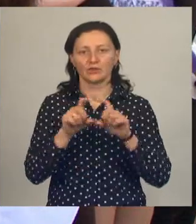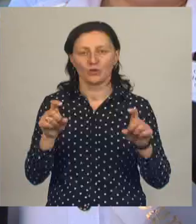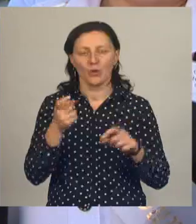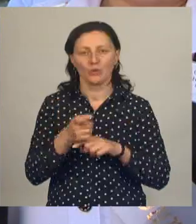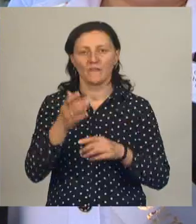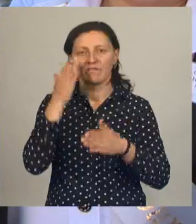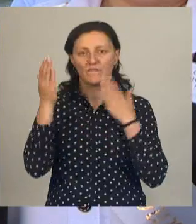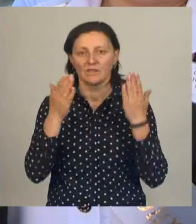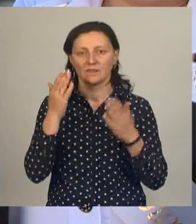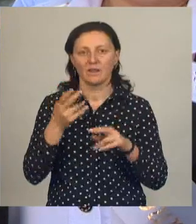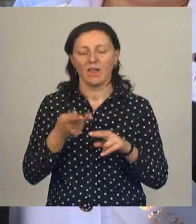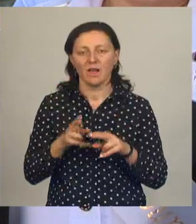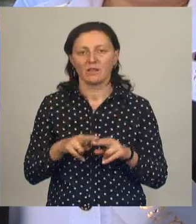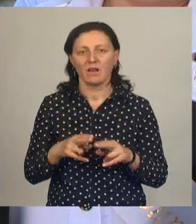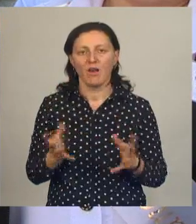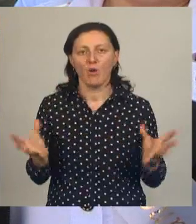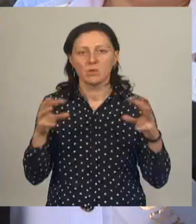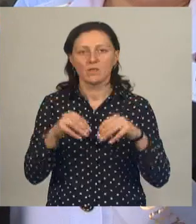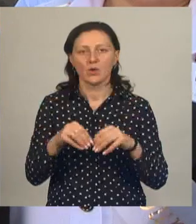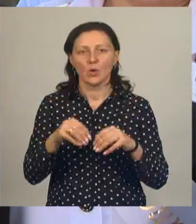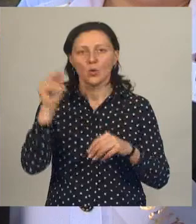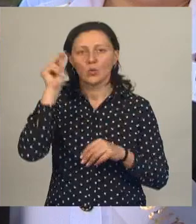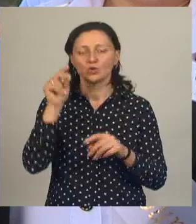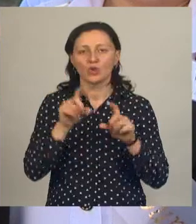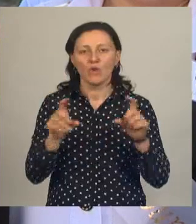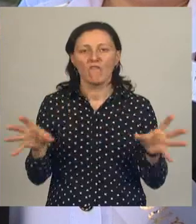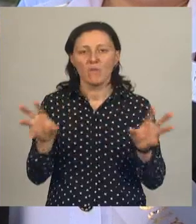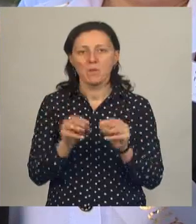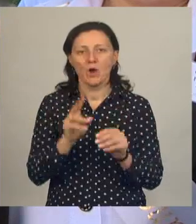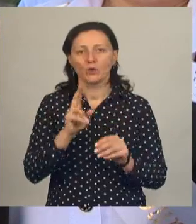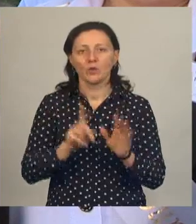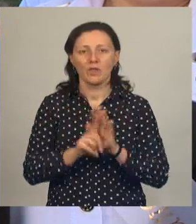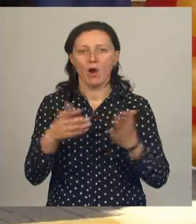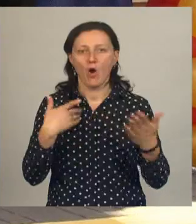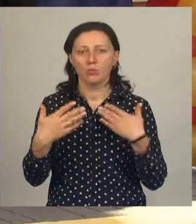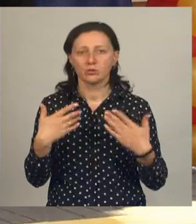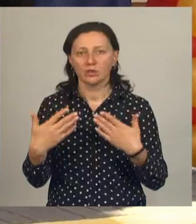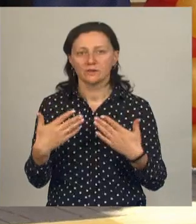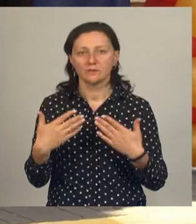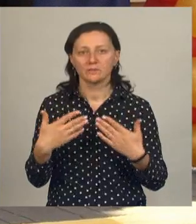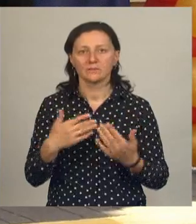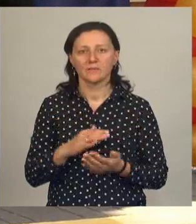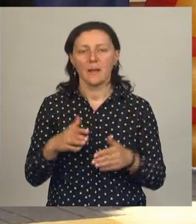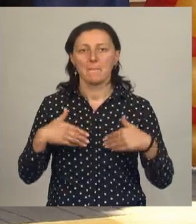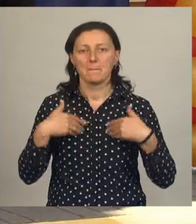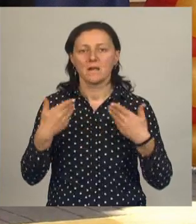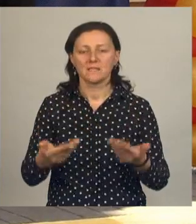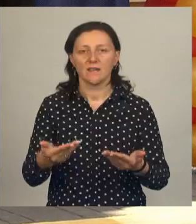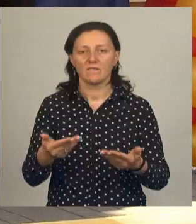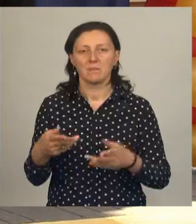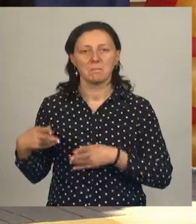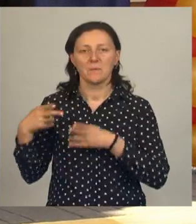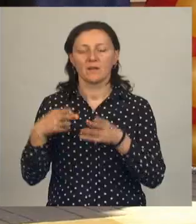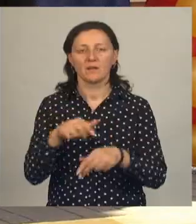весело даже. Это объединяет учеников разных школ вместе, кто-то, может, начнет общаться после этого. Поздравить выпускников